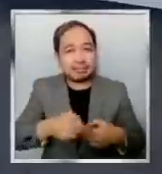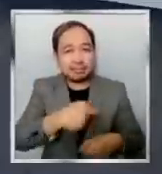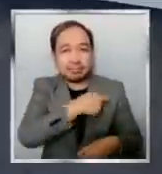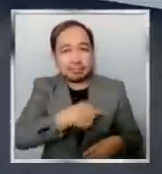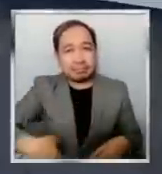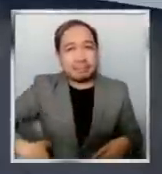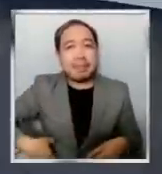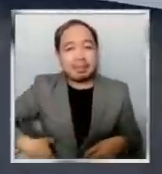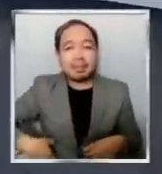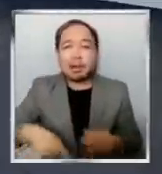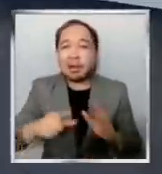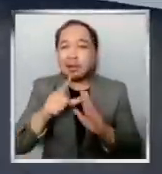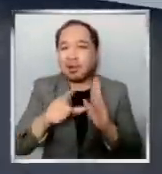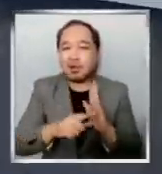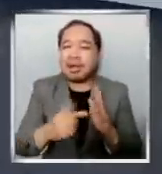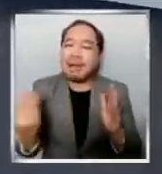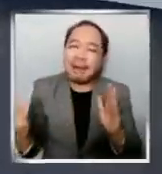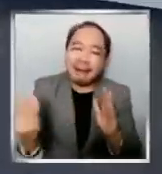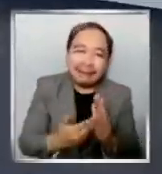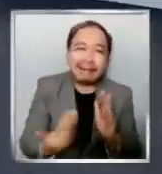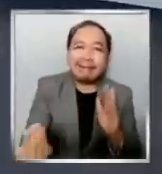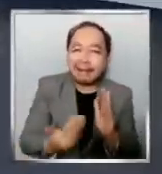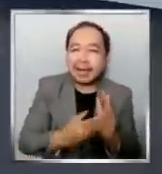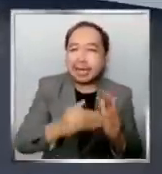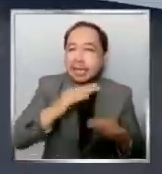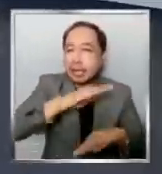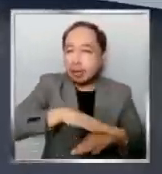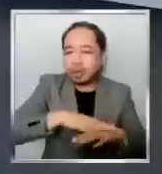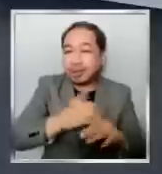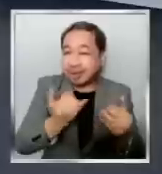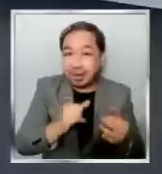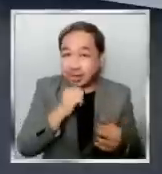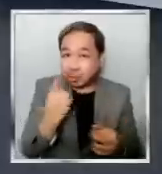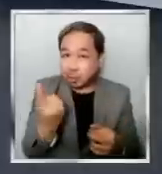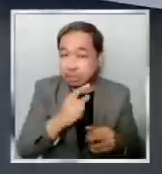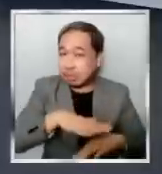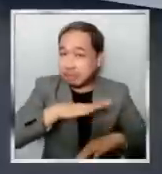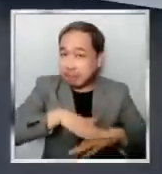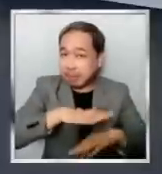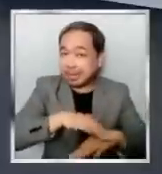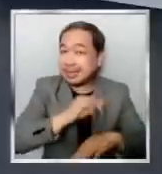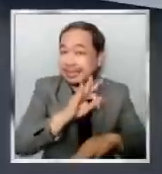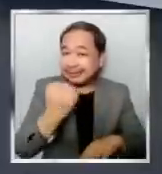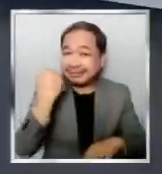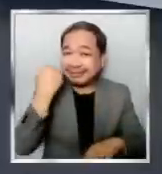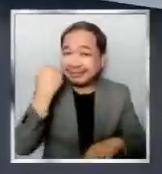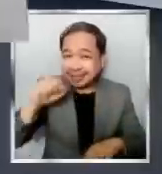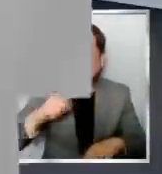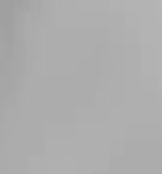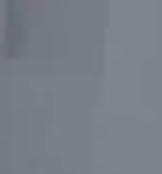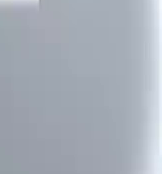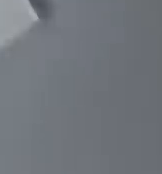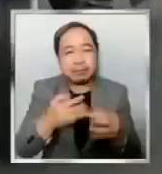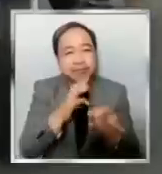matagal na ang batas, hindi na lang babala ang matatanggap ng mga lalabag. Nakatutok si Chino Gaston.